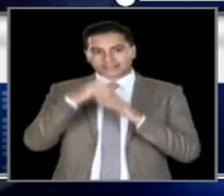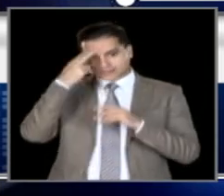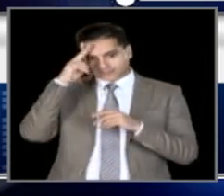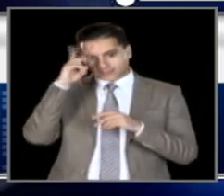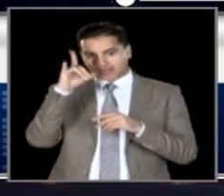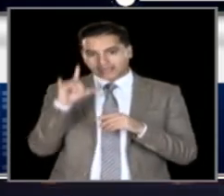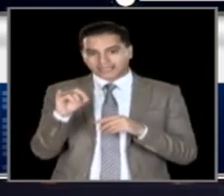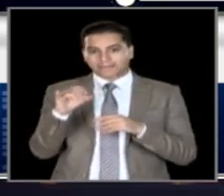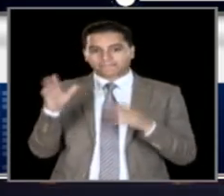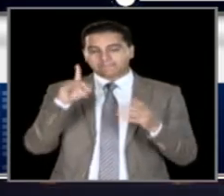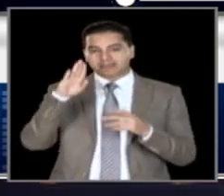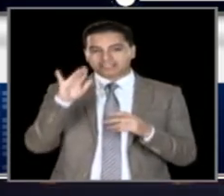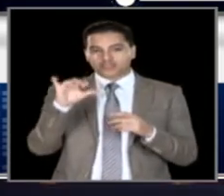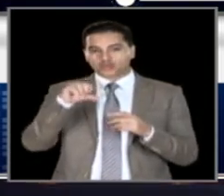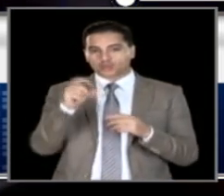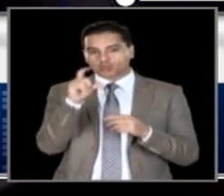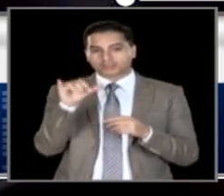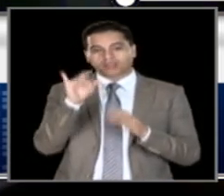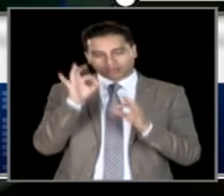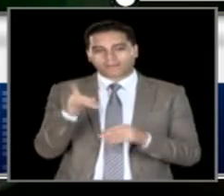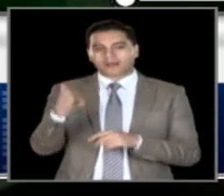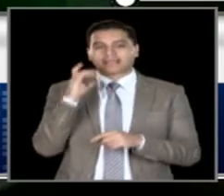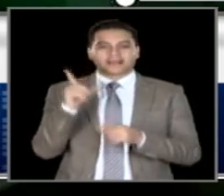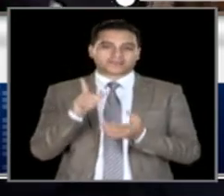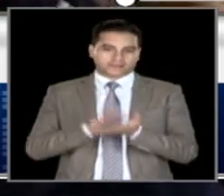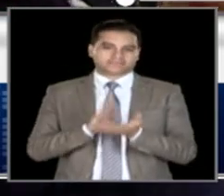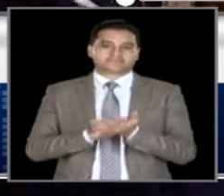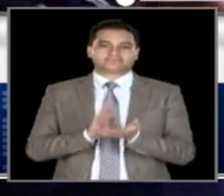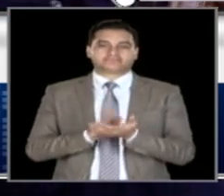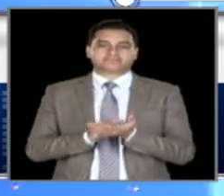ريم بسيوني. إجابة صحيحة طبعا.